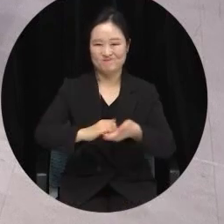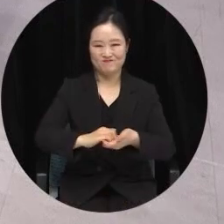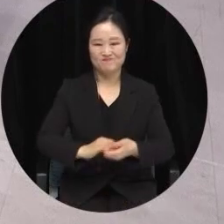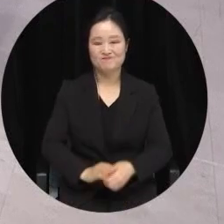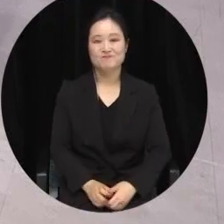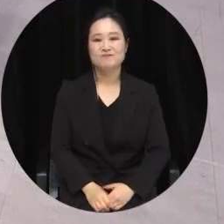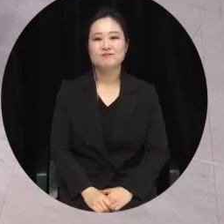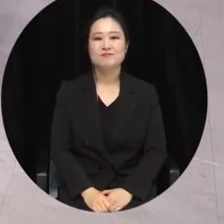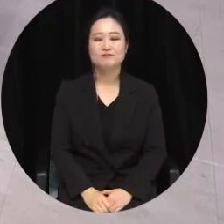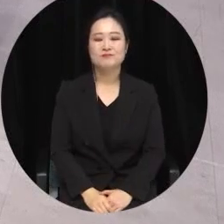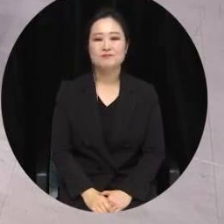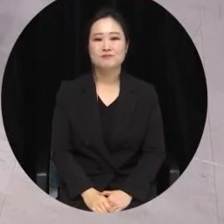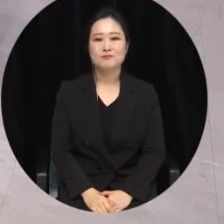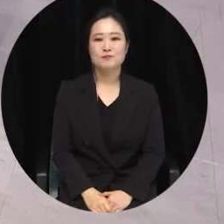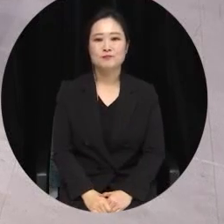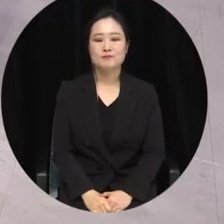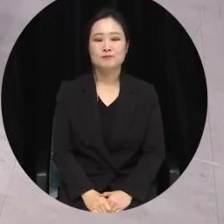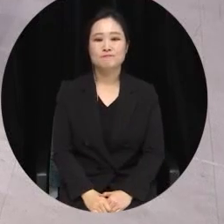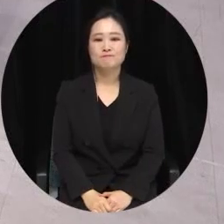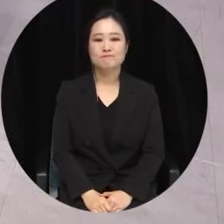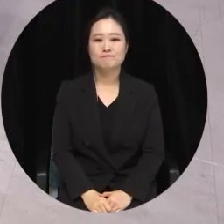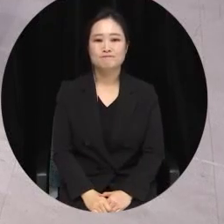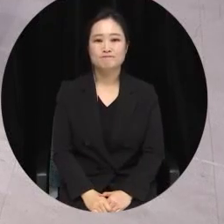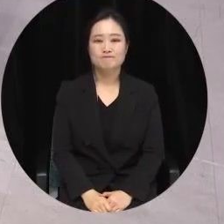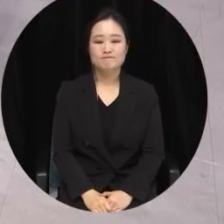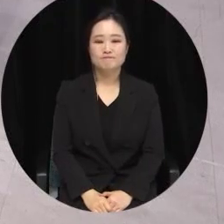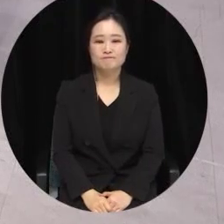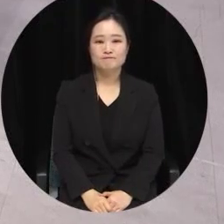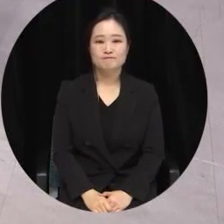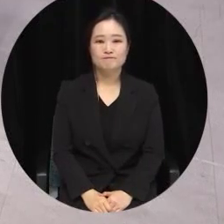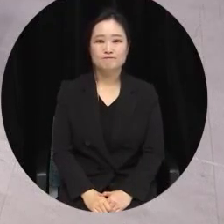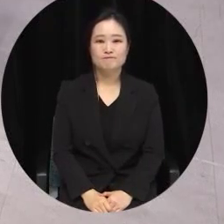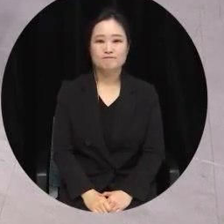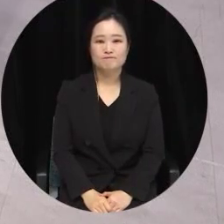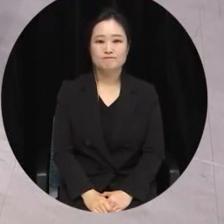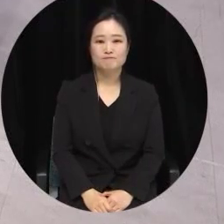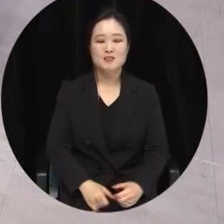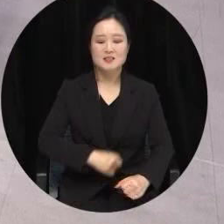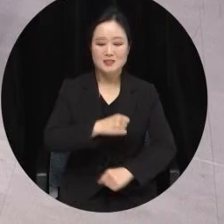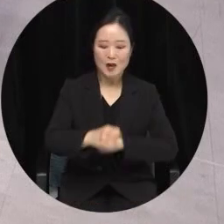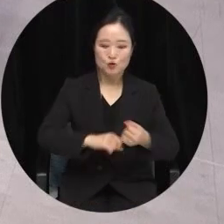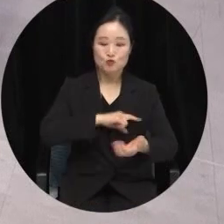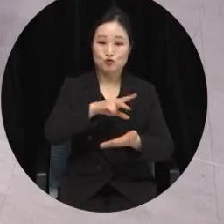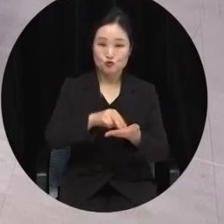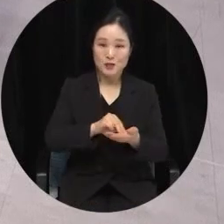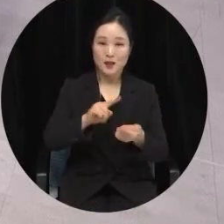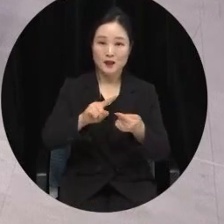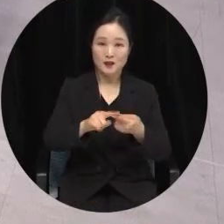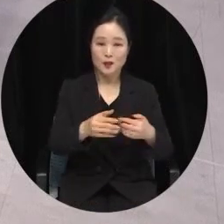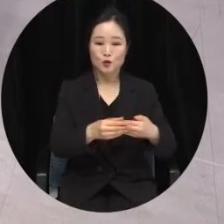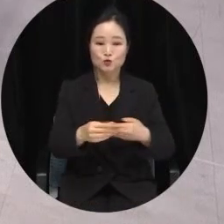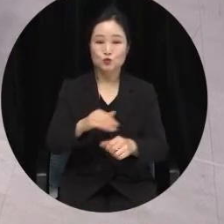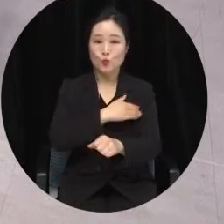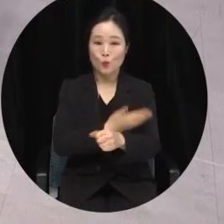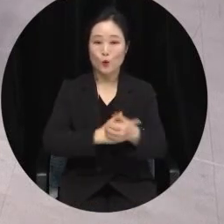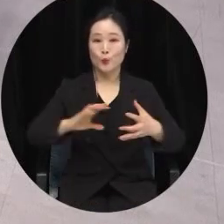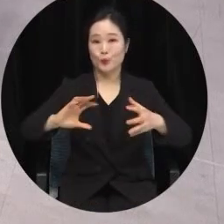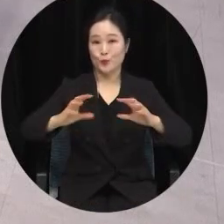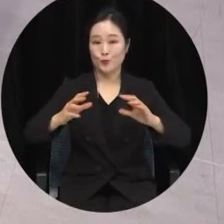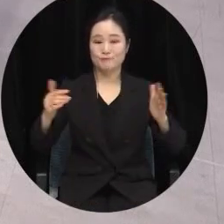됐습니다. 이상으로 이용선 후보까지 자유주지에 대한 주도권 토론을